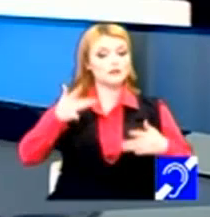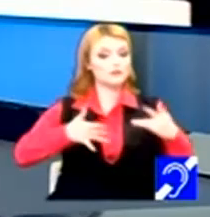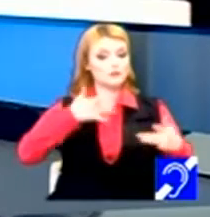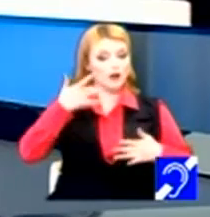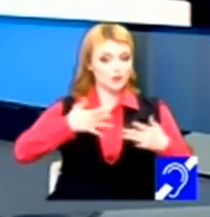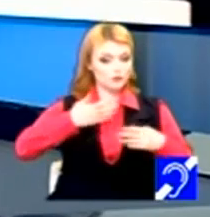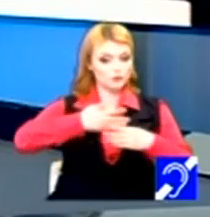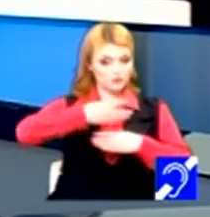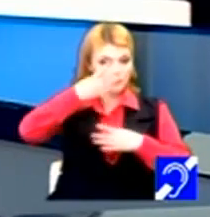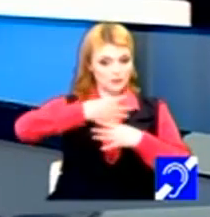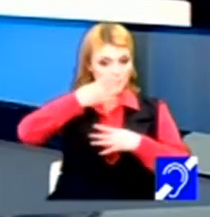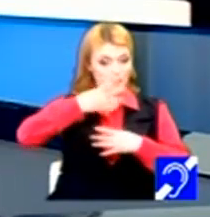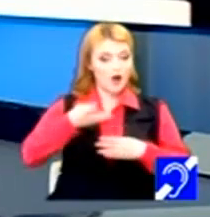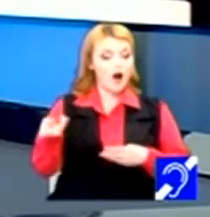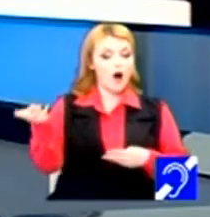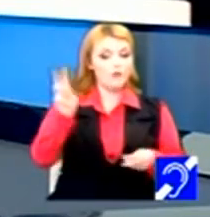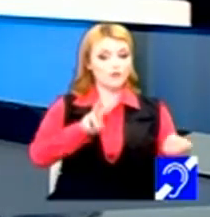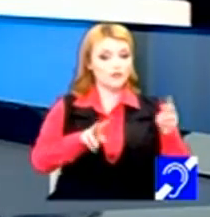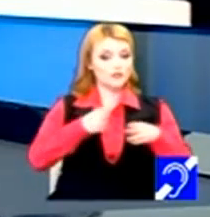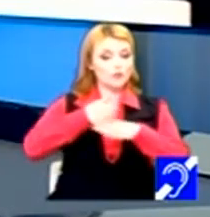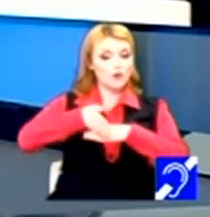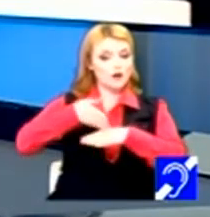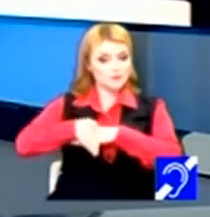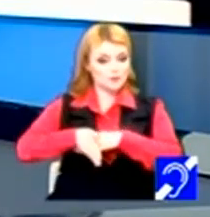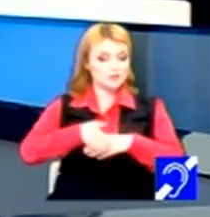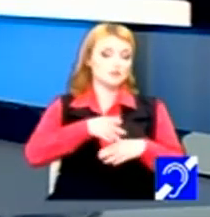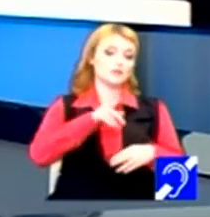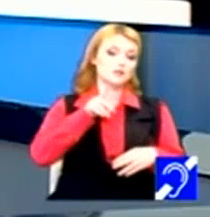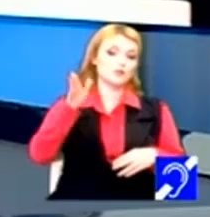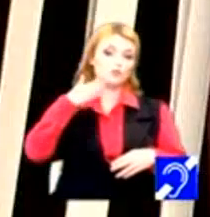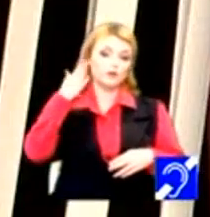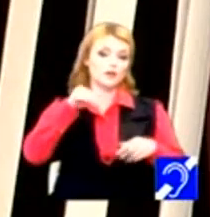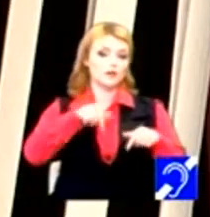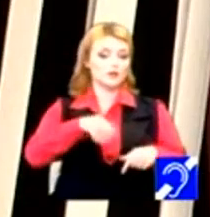Petricei cu Hașdeu au venit oaspeți de pe ambele maluri ale Prutului.